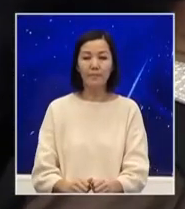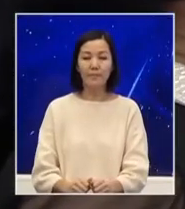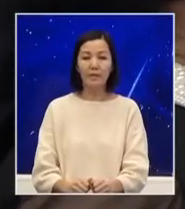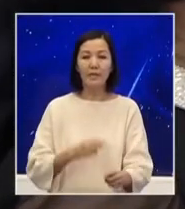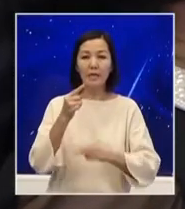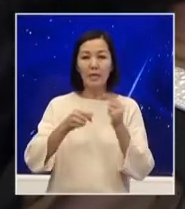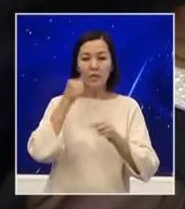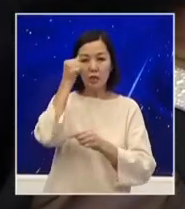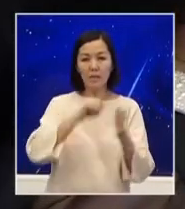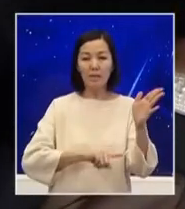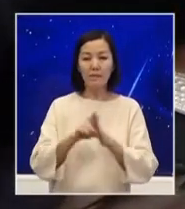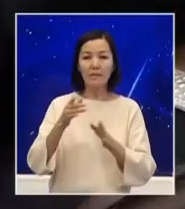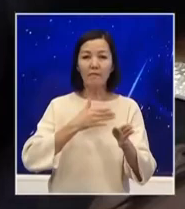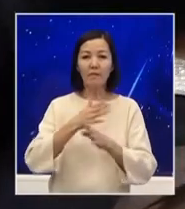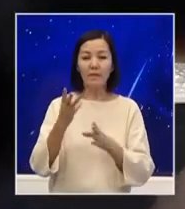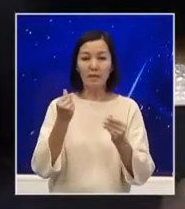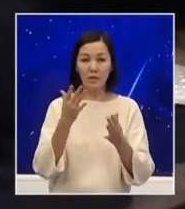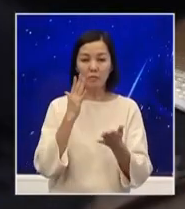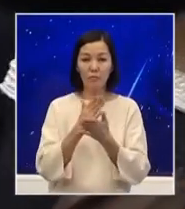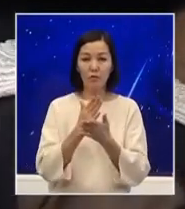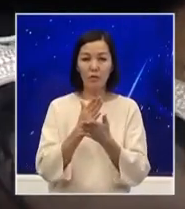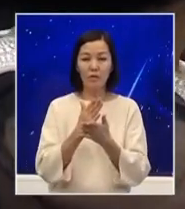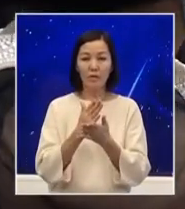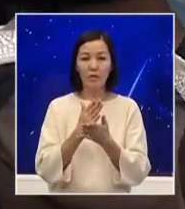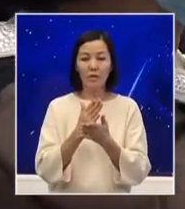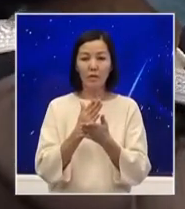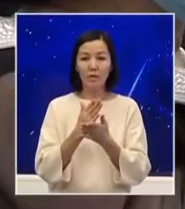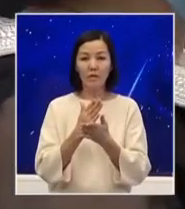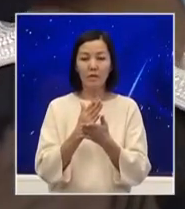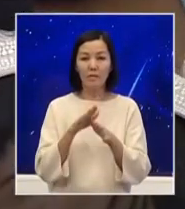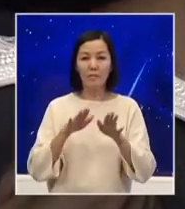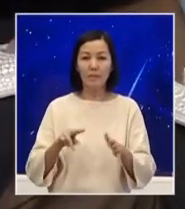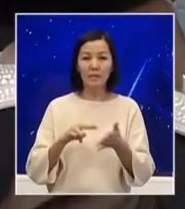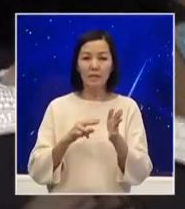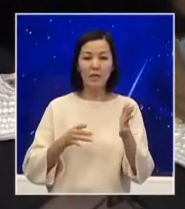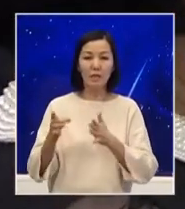уже сюда выделять деньги на инженерные сети и с местного